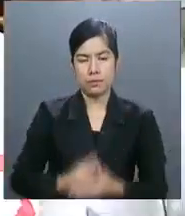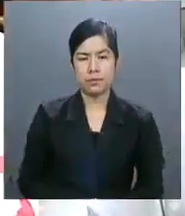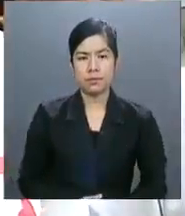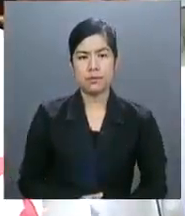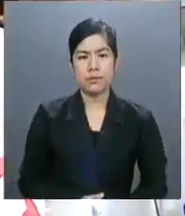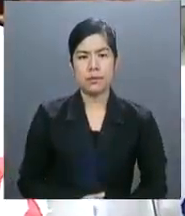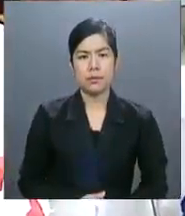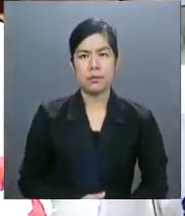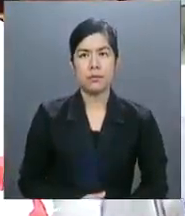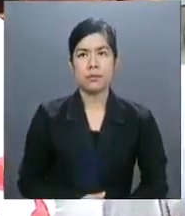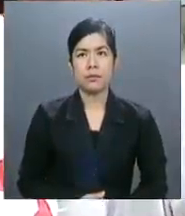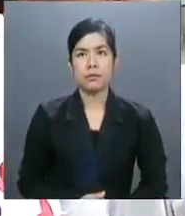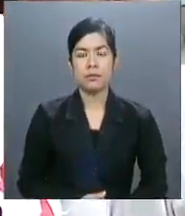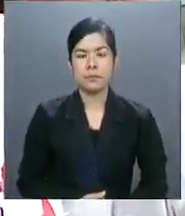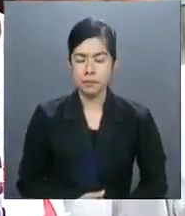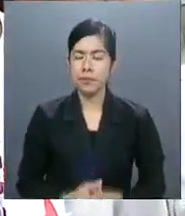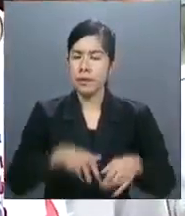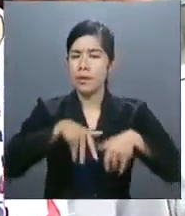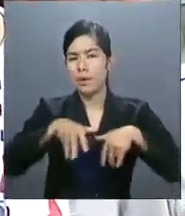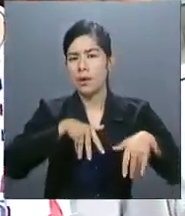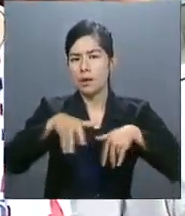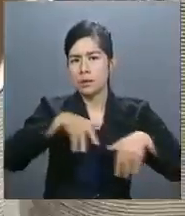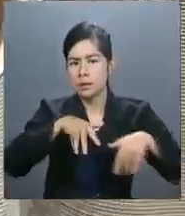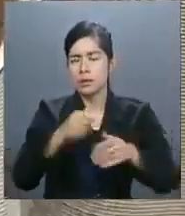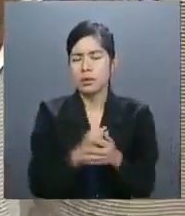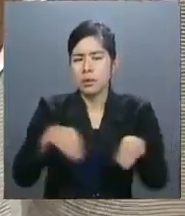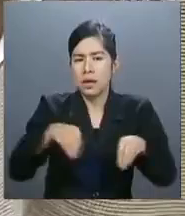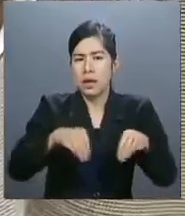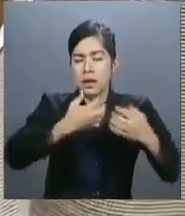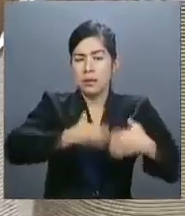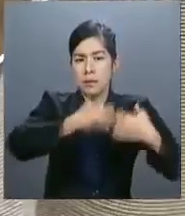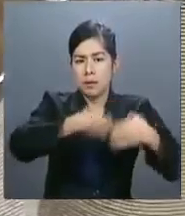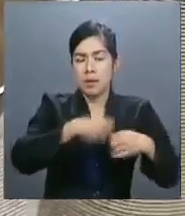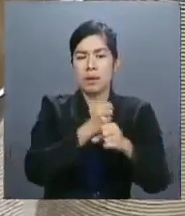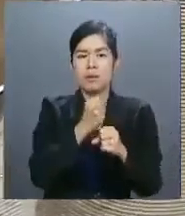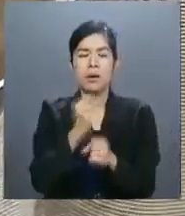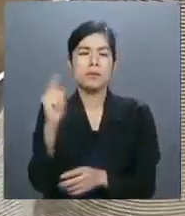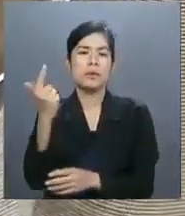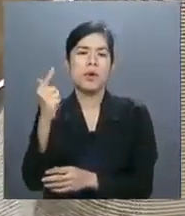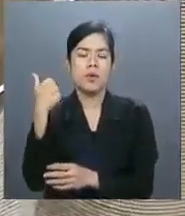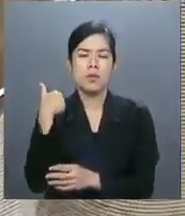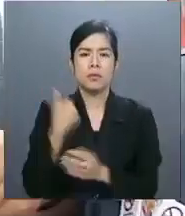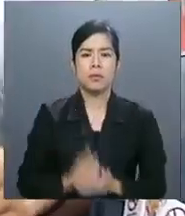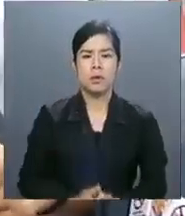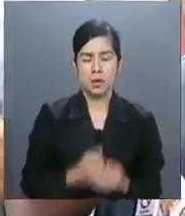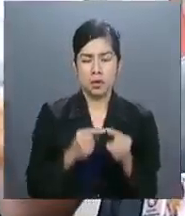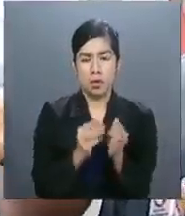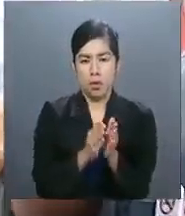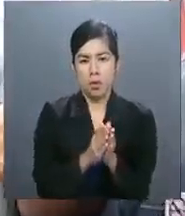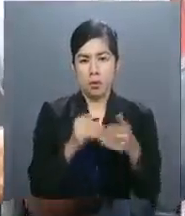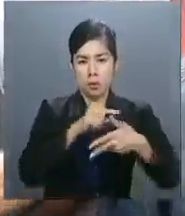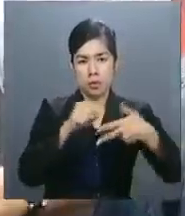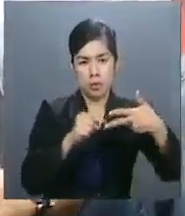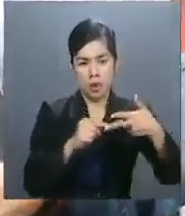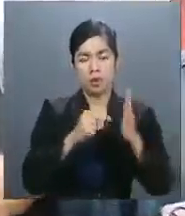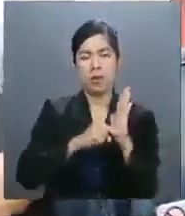ที่มันอยู่ด้วยยังไม่พออีก ตัวแทนชาวบ้านที่อาศัยอยู่ในพื้นที่ทำเหมืองแร่ทองคำชาตรีซึ่งมีพื้นที่ประกอบกิจการครอบคลุม3จังหวัดคือพิจิต